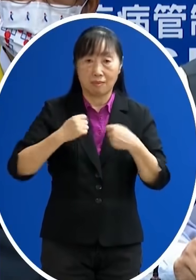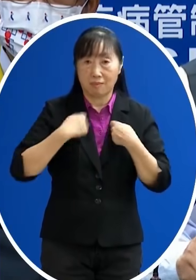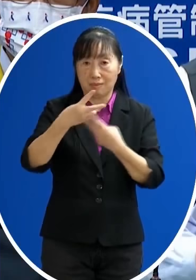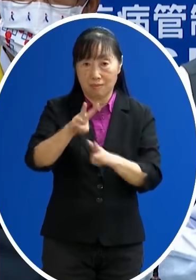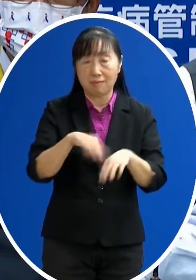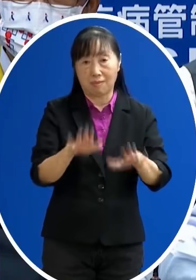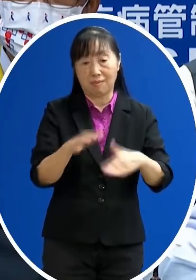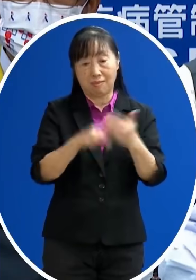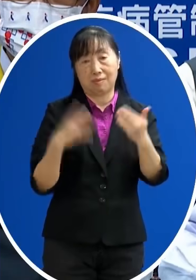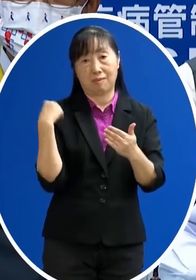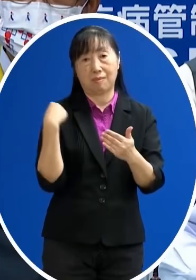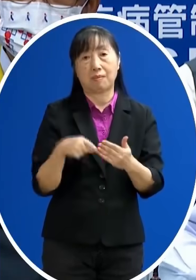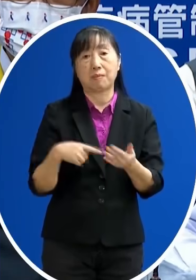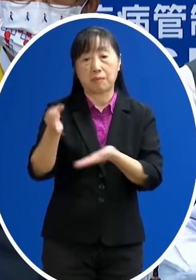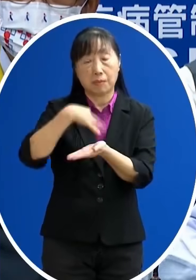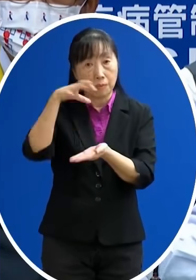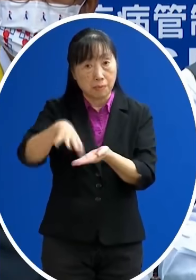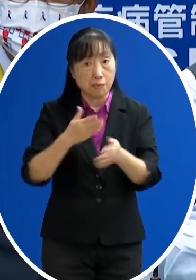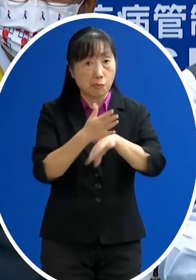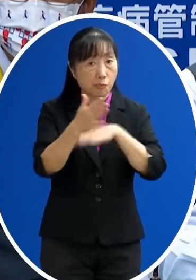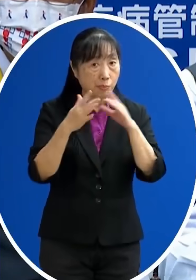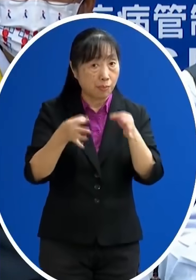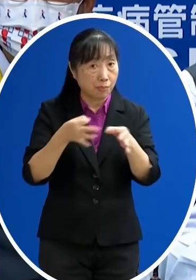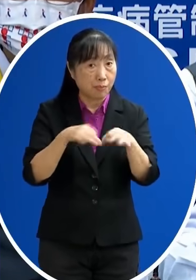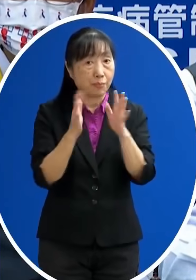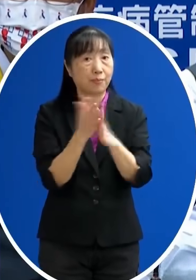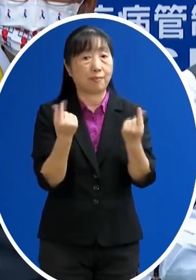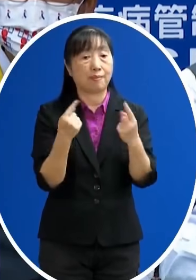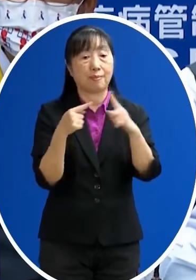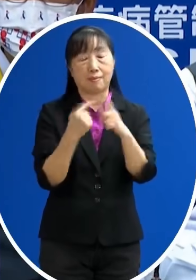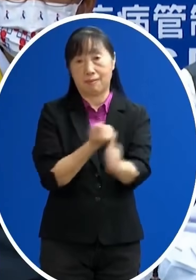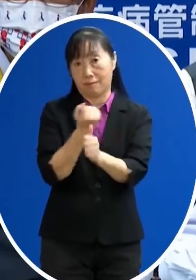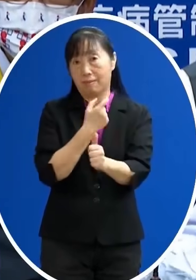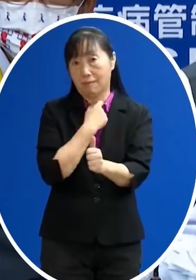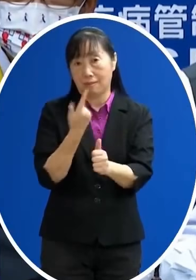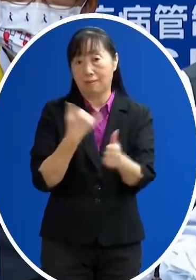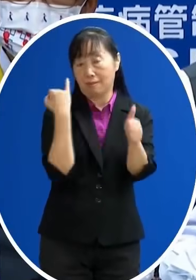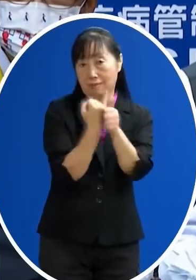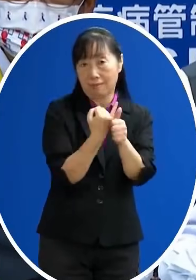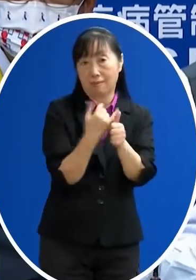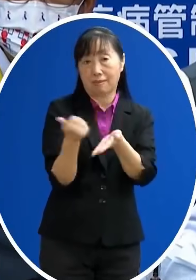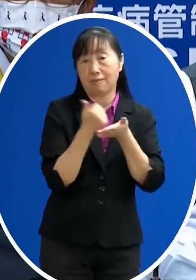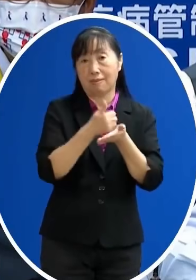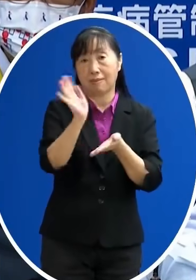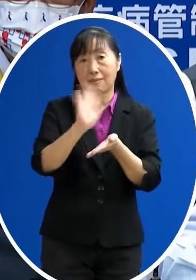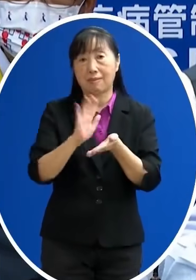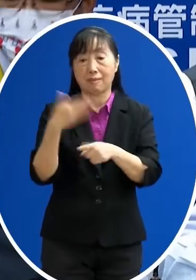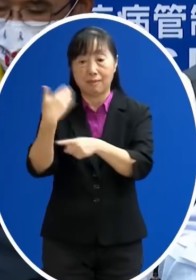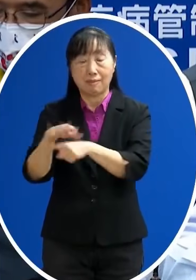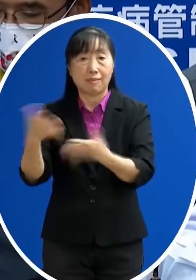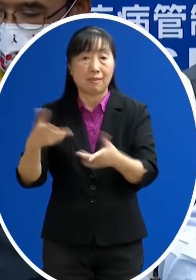的机制，卖场及超市加强人流管制，那结婚不宴客，丧礼不恭